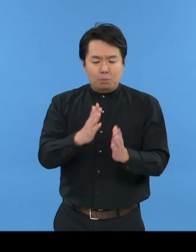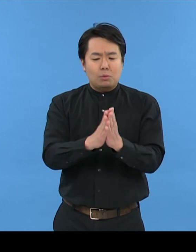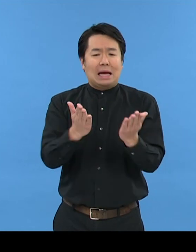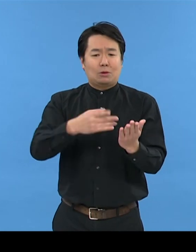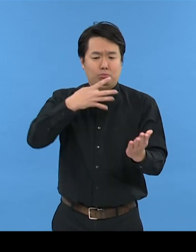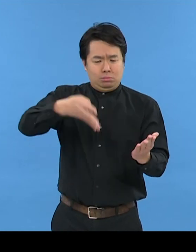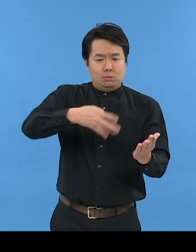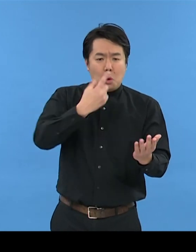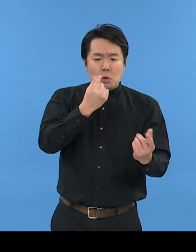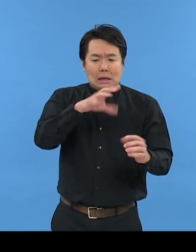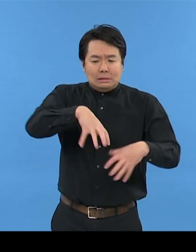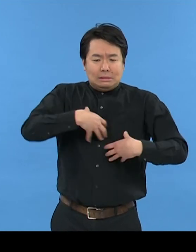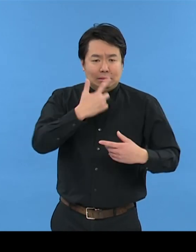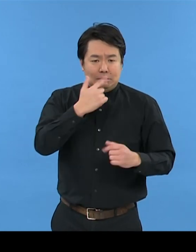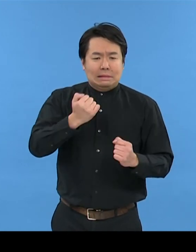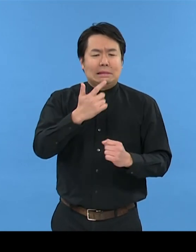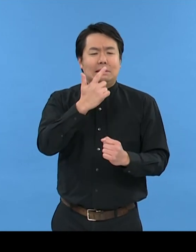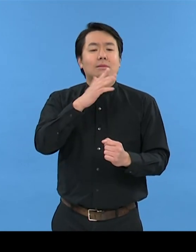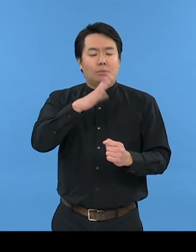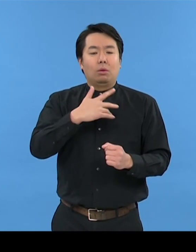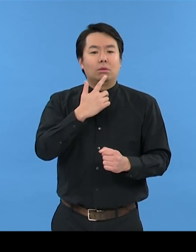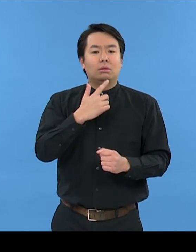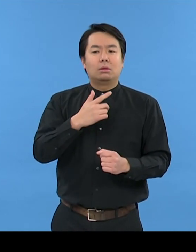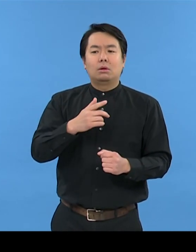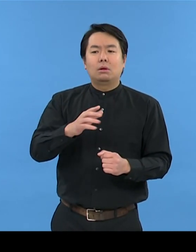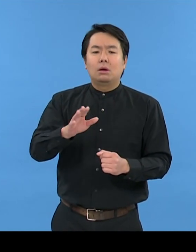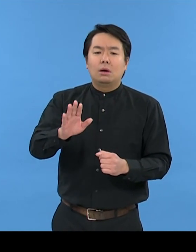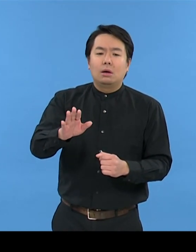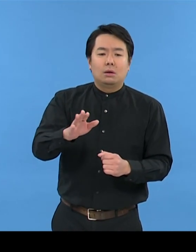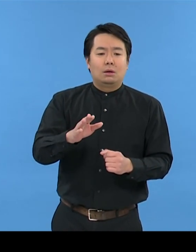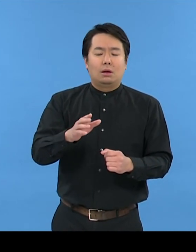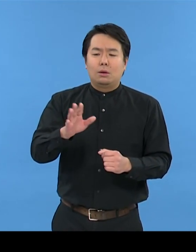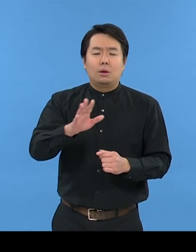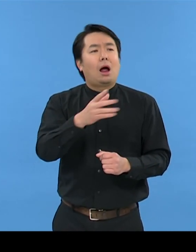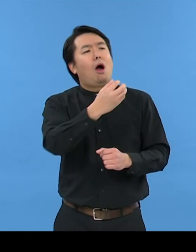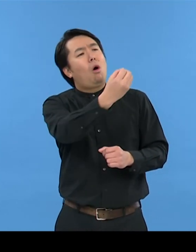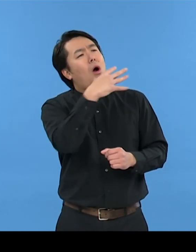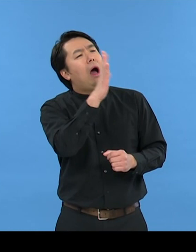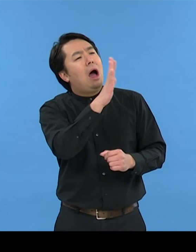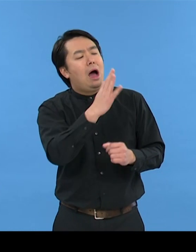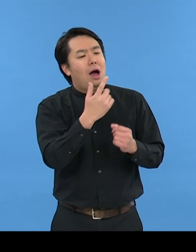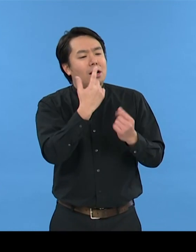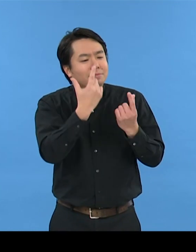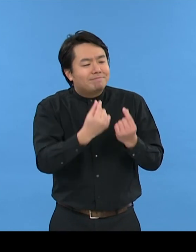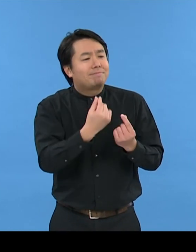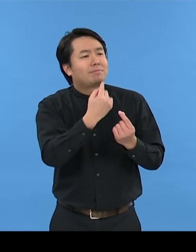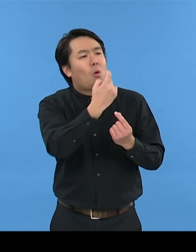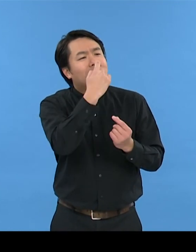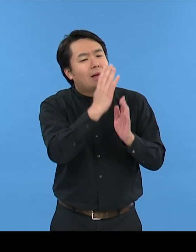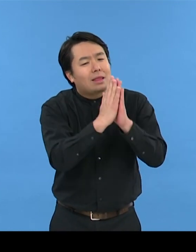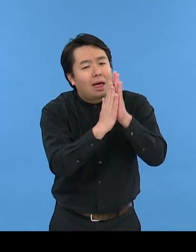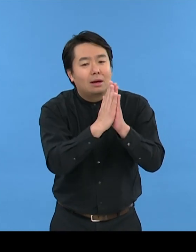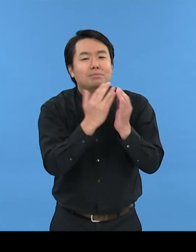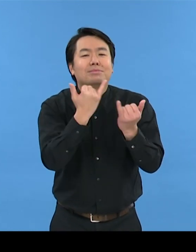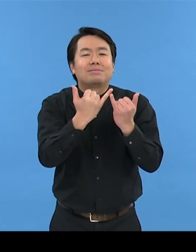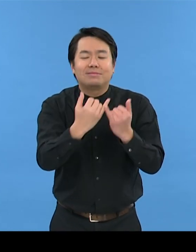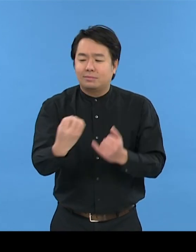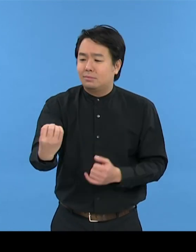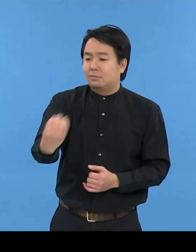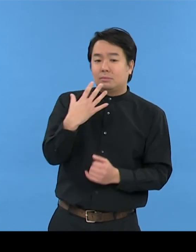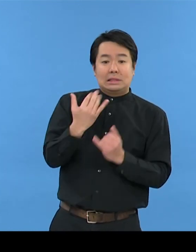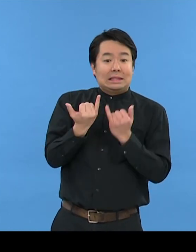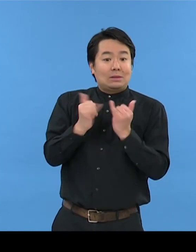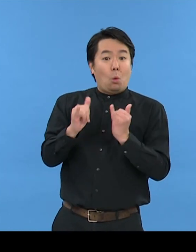何の台本もないんですけれどもそのその後いやいやそう言わずに教えてくださいよって言い返せない